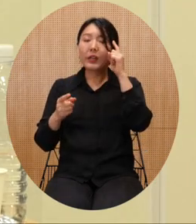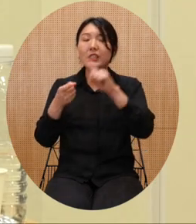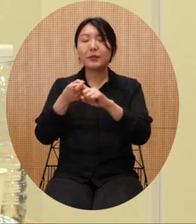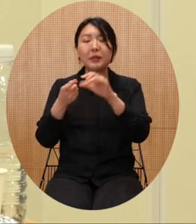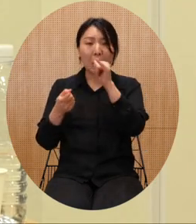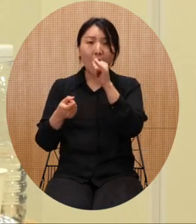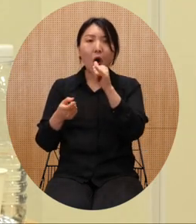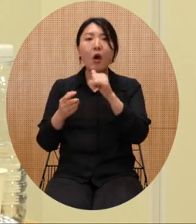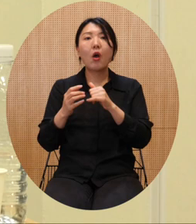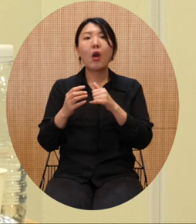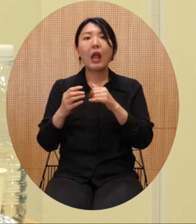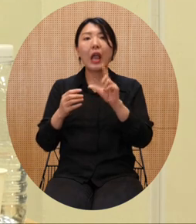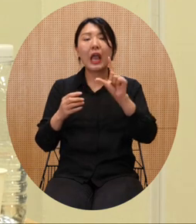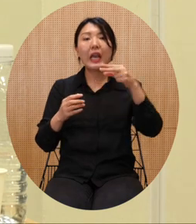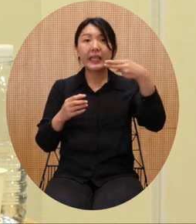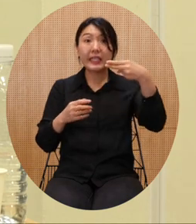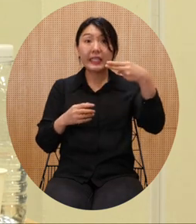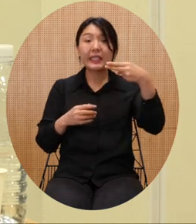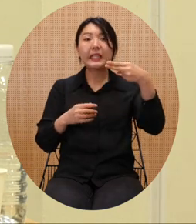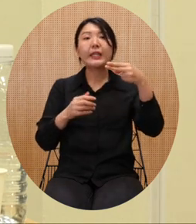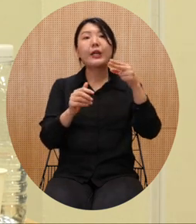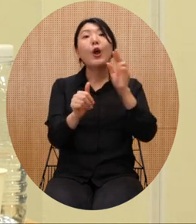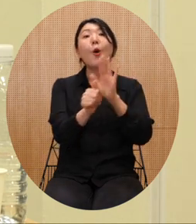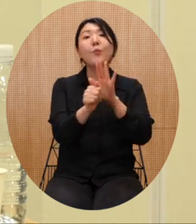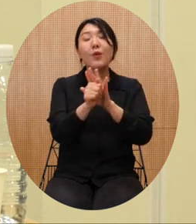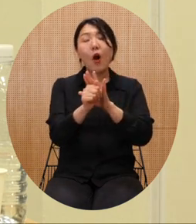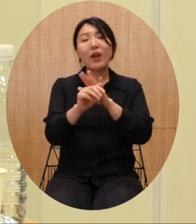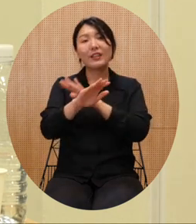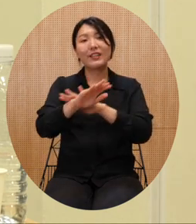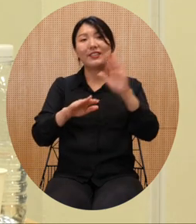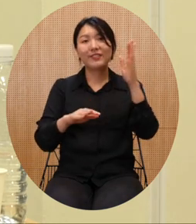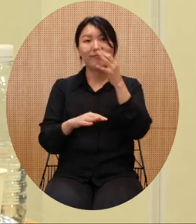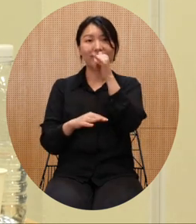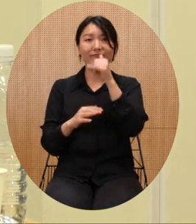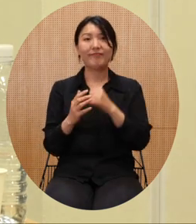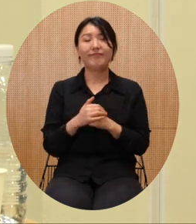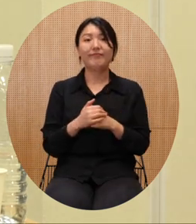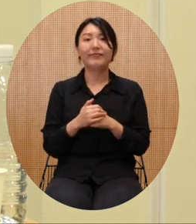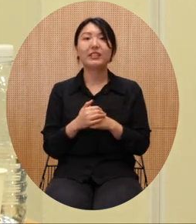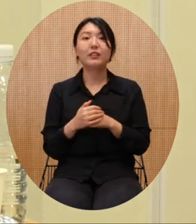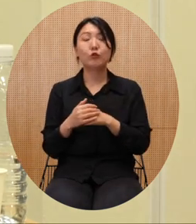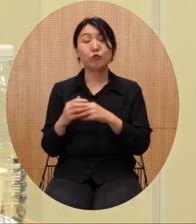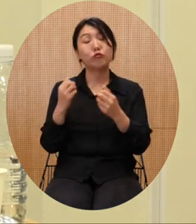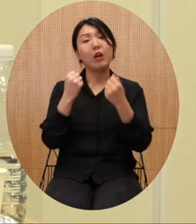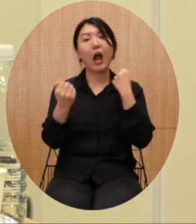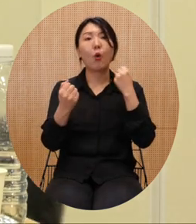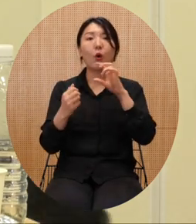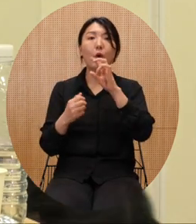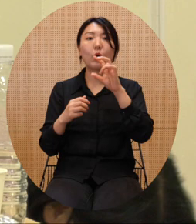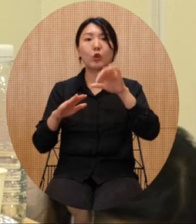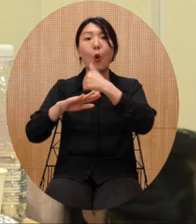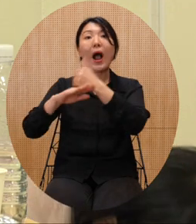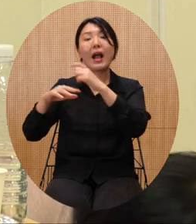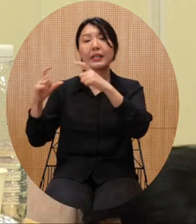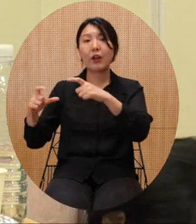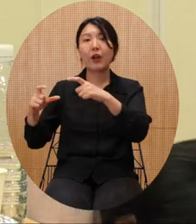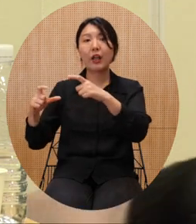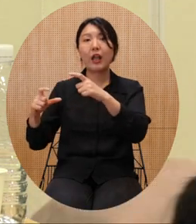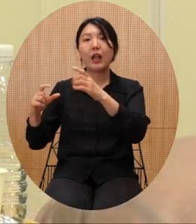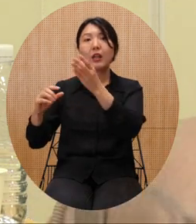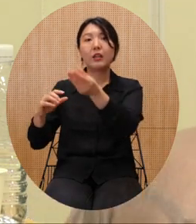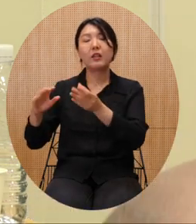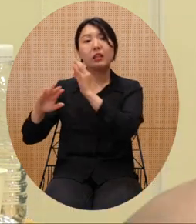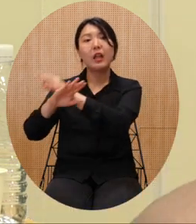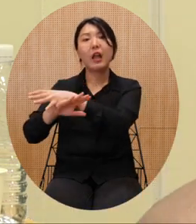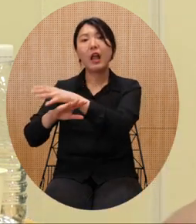갖고 있다 보니까 LH하고 협력이 잘 되고 있는 편입니다. 그럼에도 불구하고 정원 지역에 매입